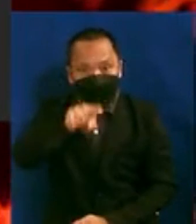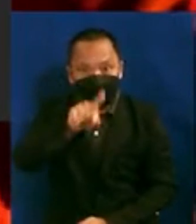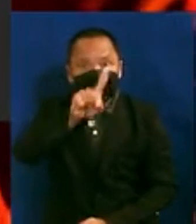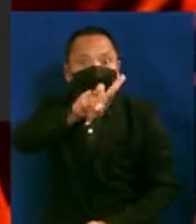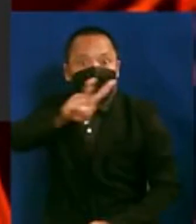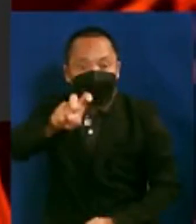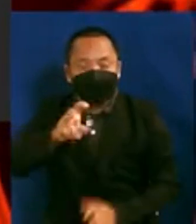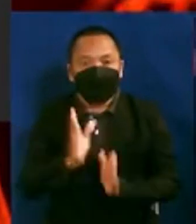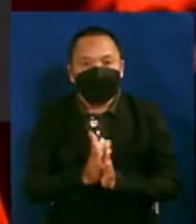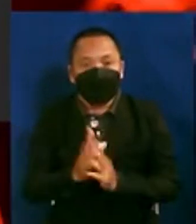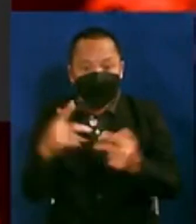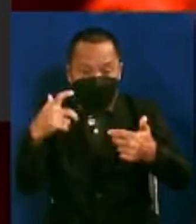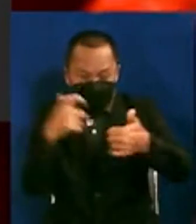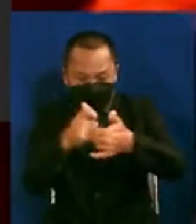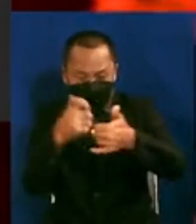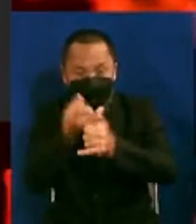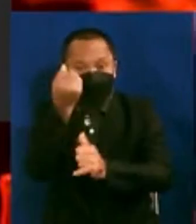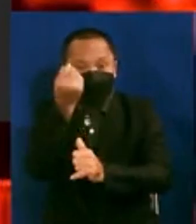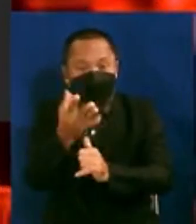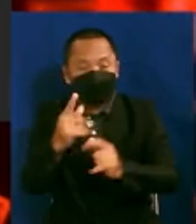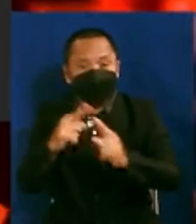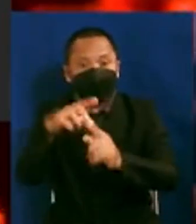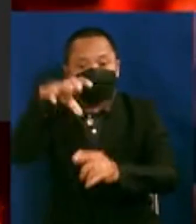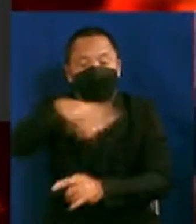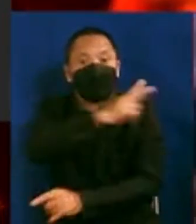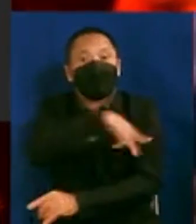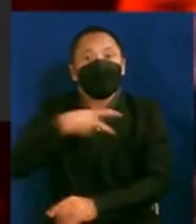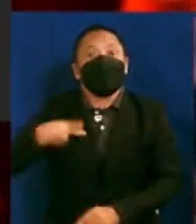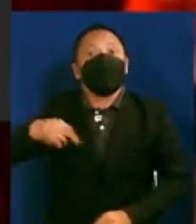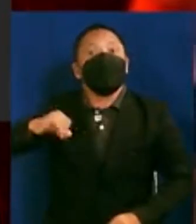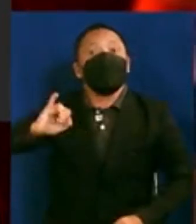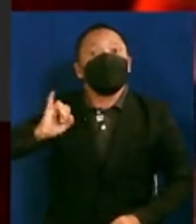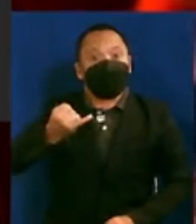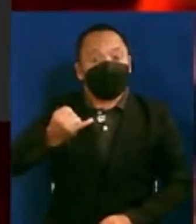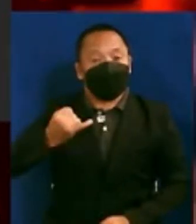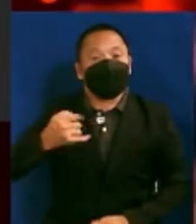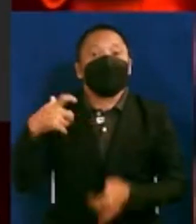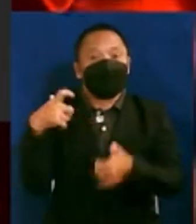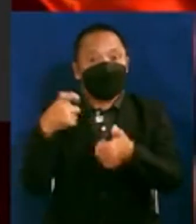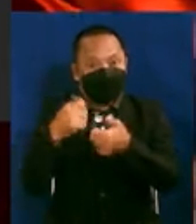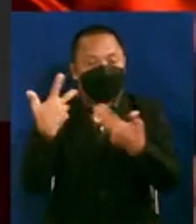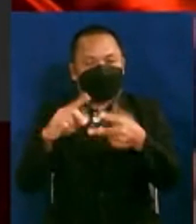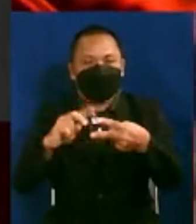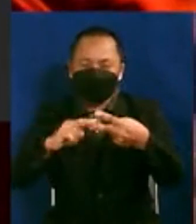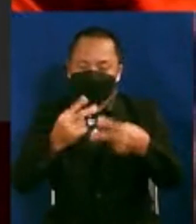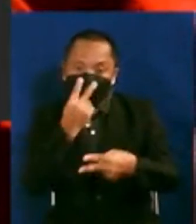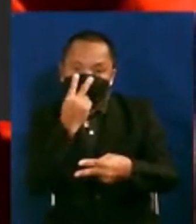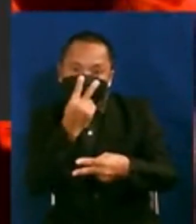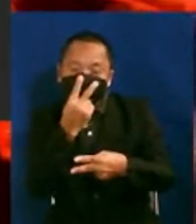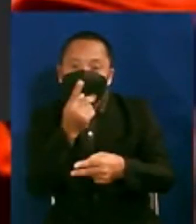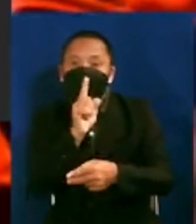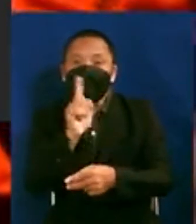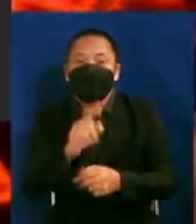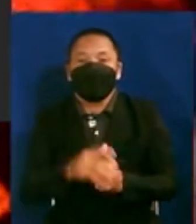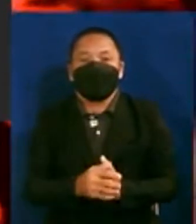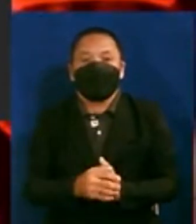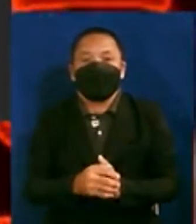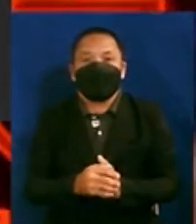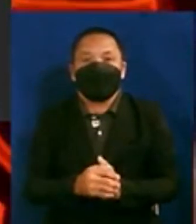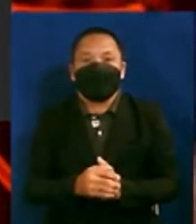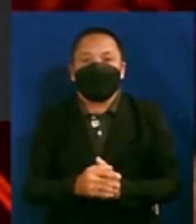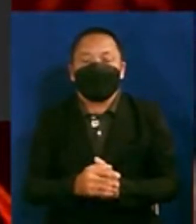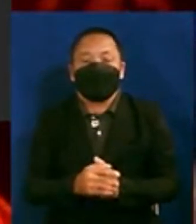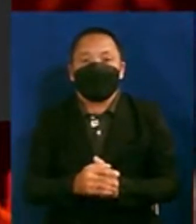ครับแล้วก็ที่ฉีดเยอะที่สุดกับเป็นโรงพยาบาลจุฬานะครับแล้วก็ให้เห็นได้อันหนึ่งก็คือว่า